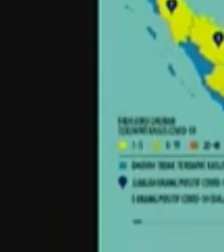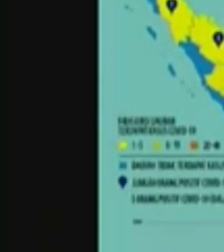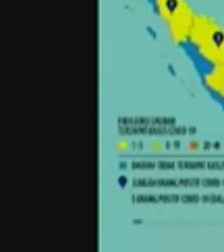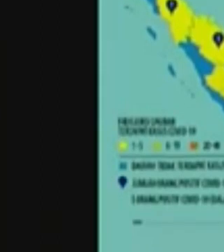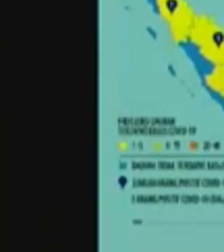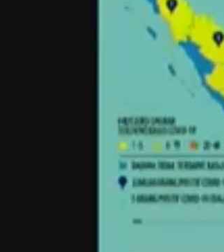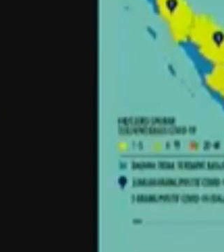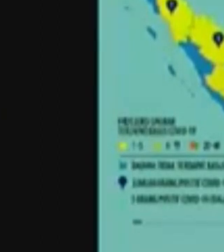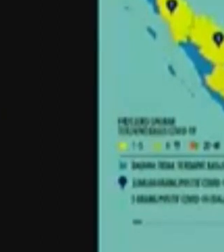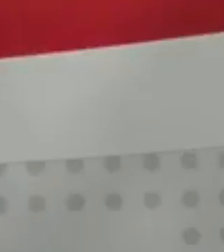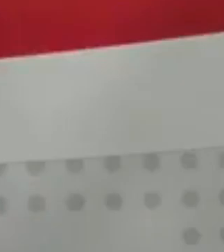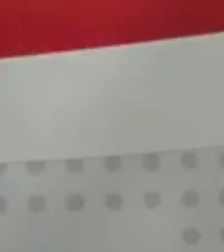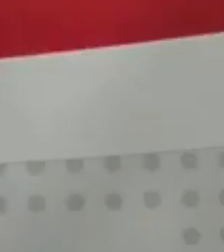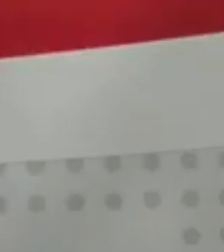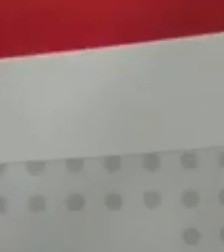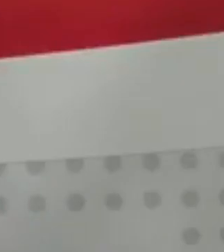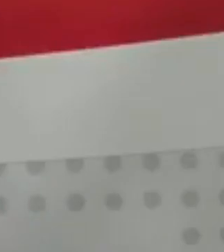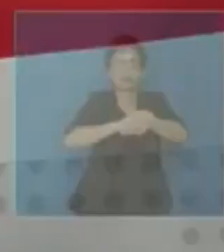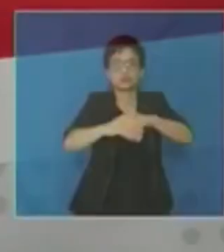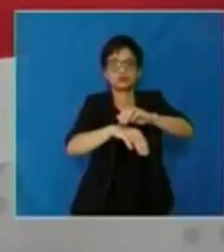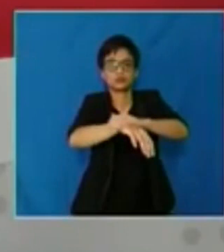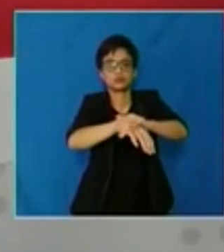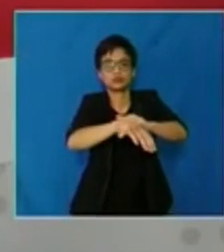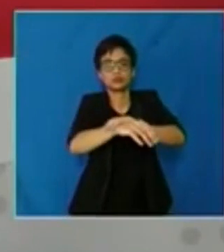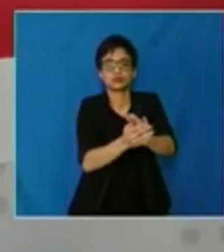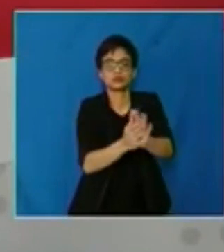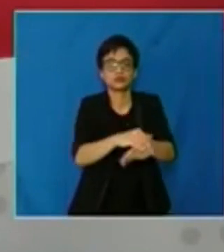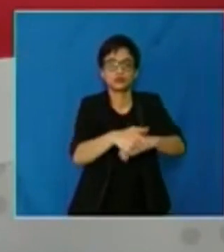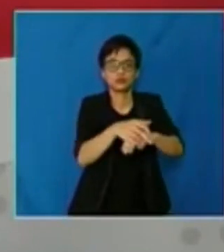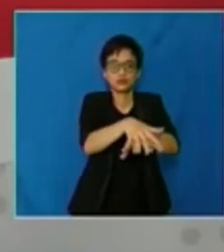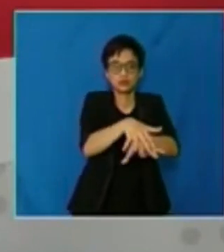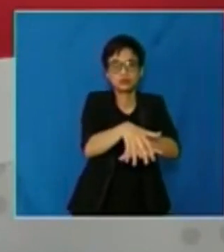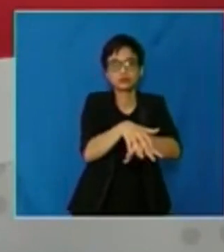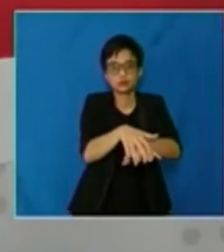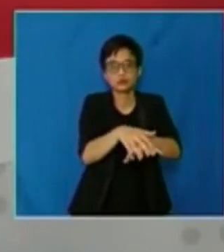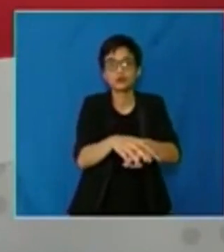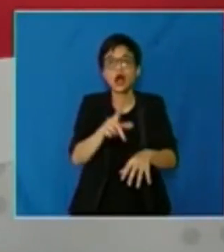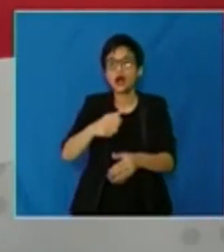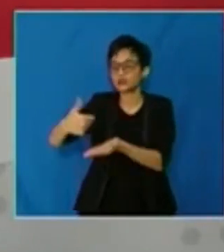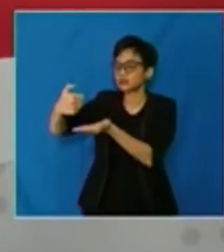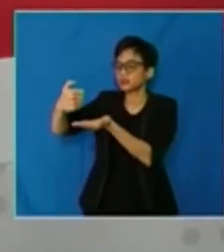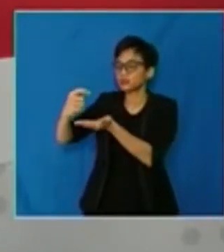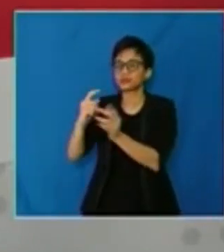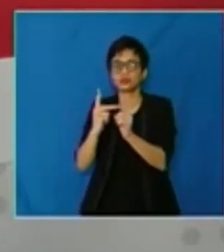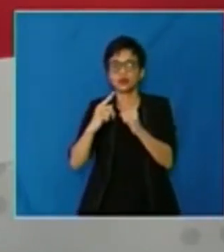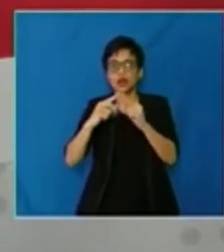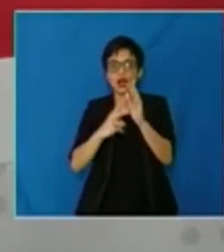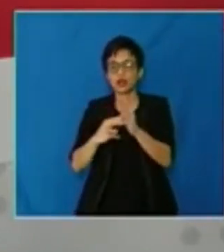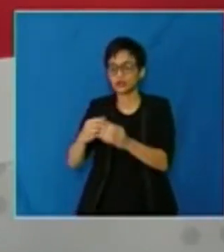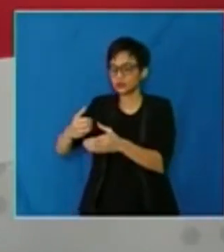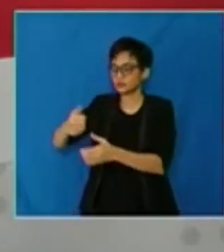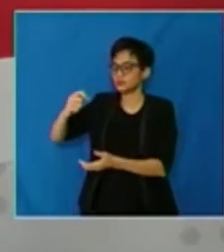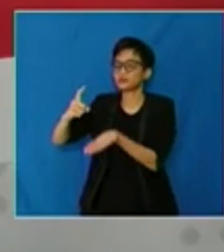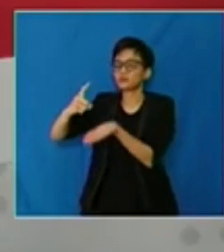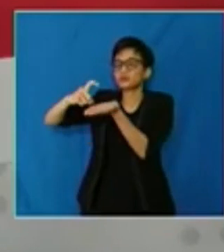Hai Cuci tangan pakai sabun Hai tidak harus n sanitaiser jauh